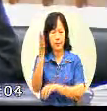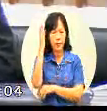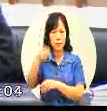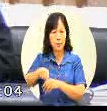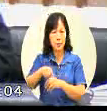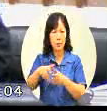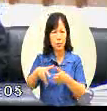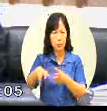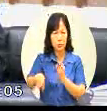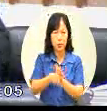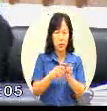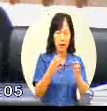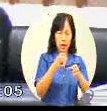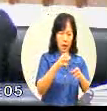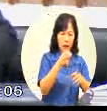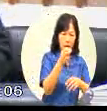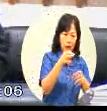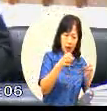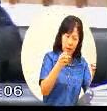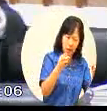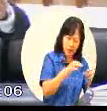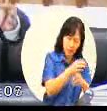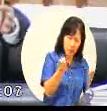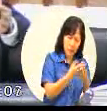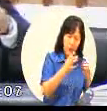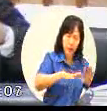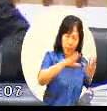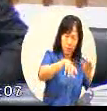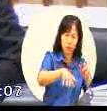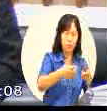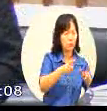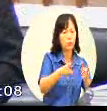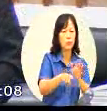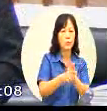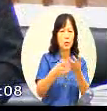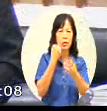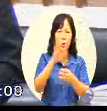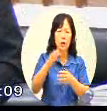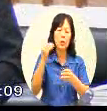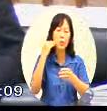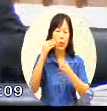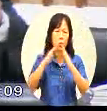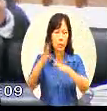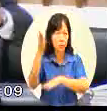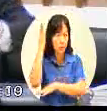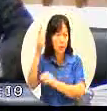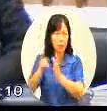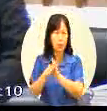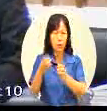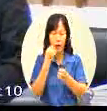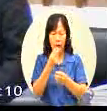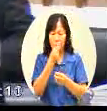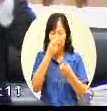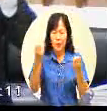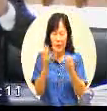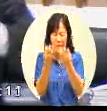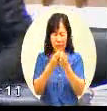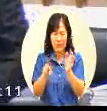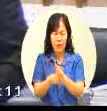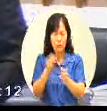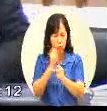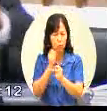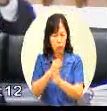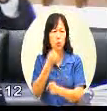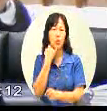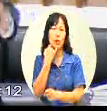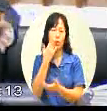局，也不是财政局，也不是社会局。如果市政府气爆都有办法处理，那么困难都有